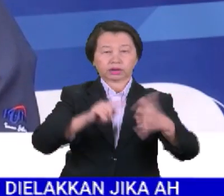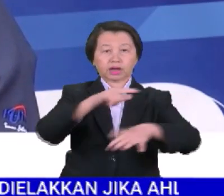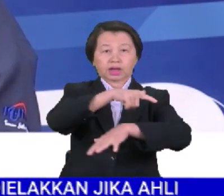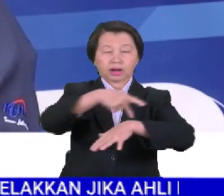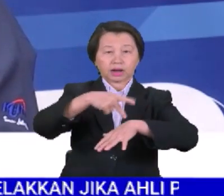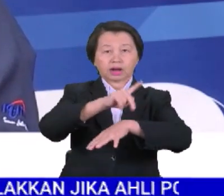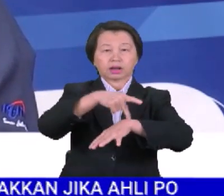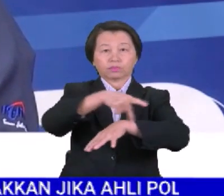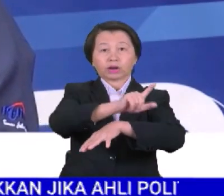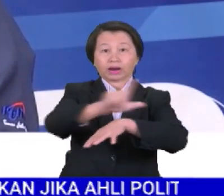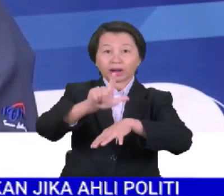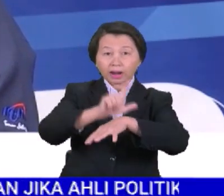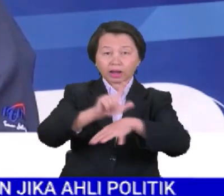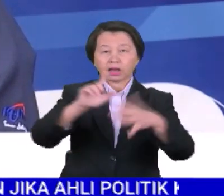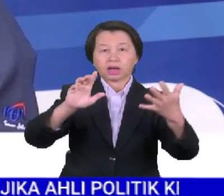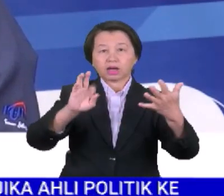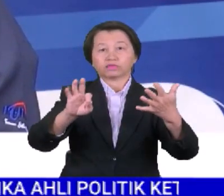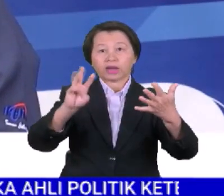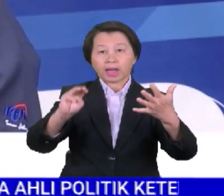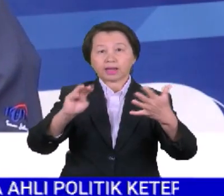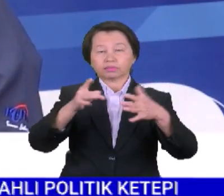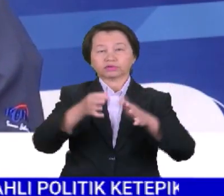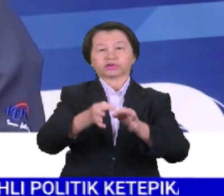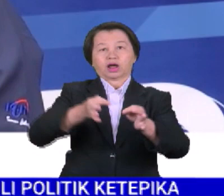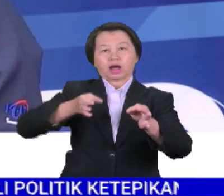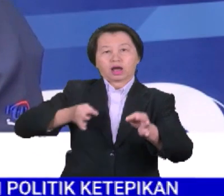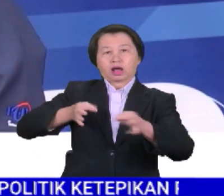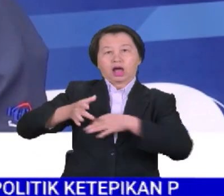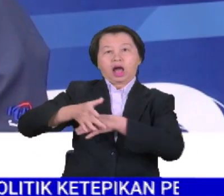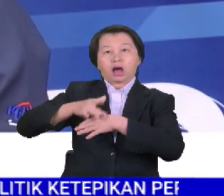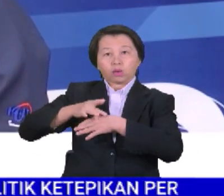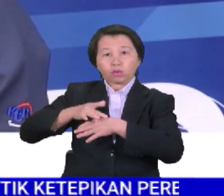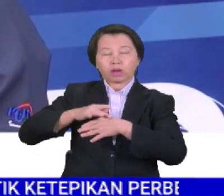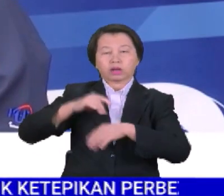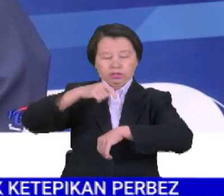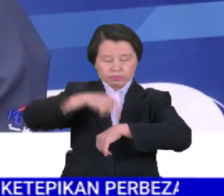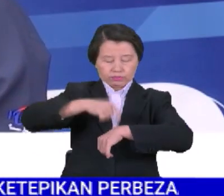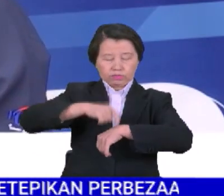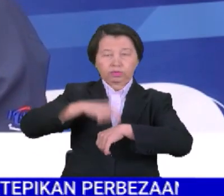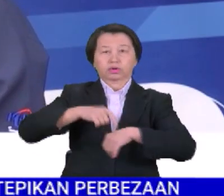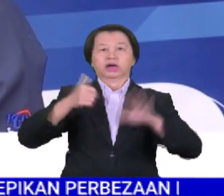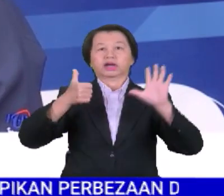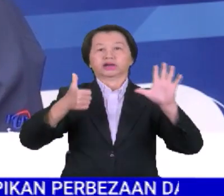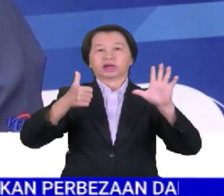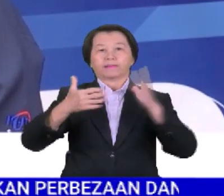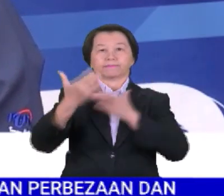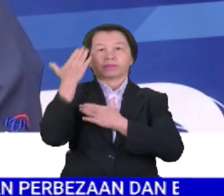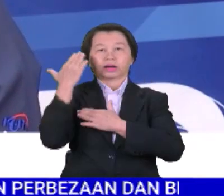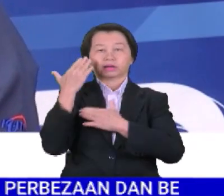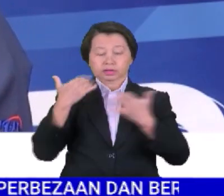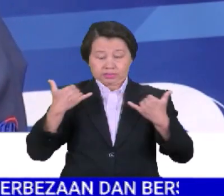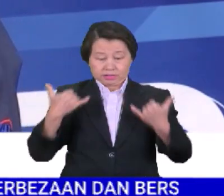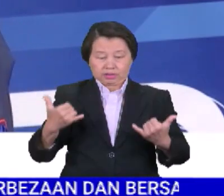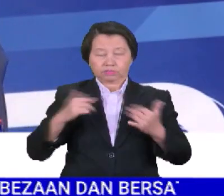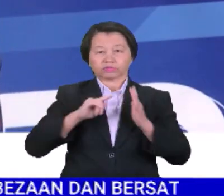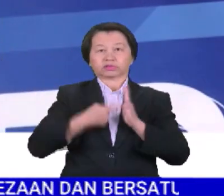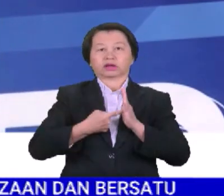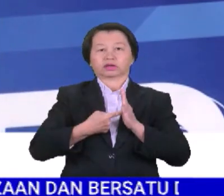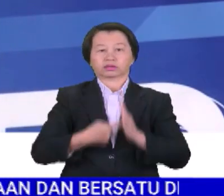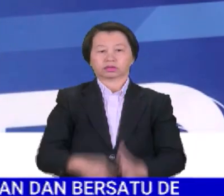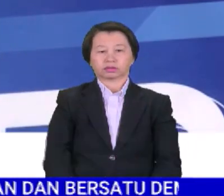Langkawi FM telah pun diawalkan siarannya bermula pukul 6 pagi hari ini.